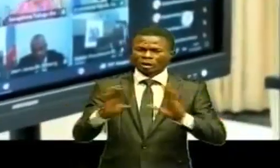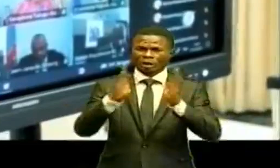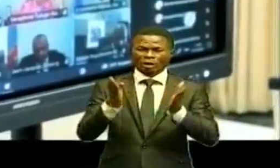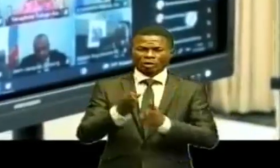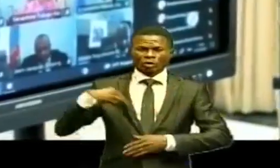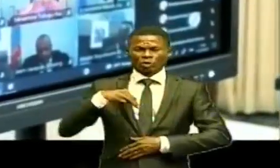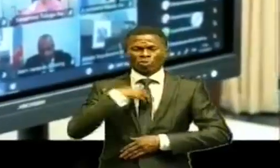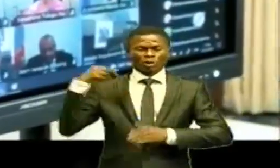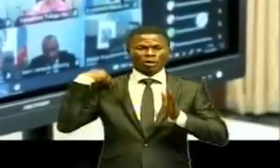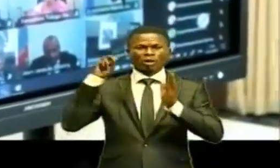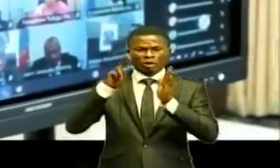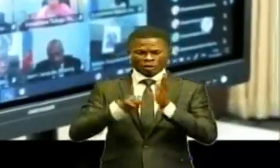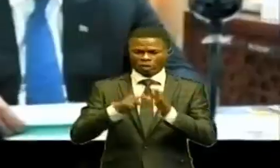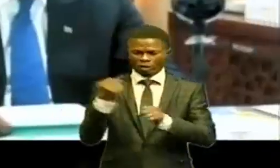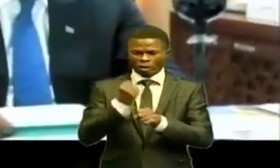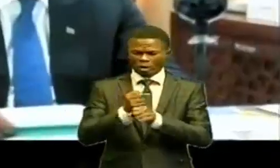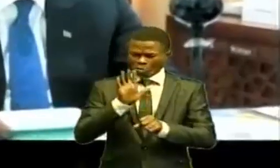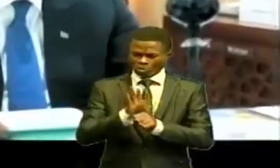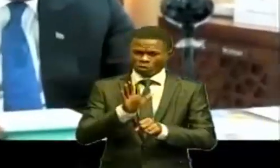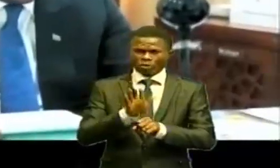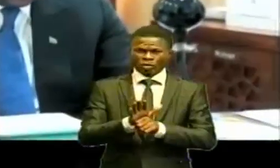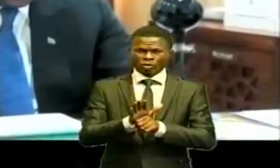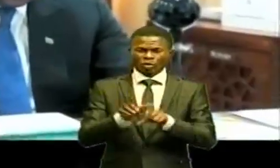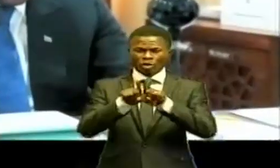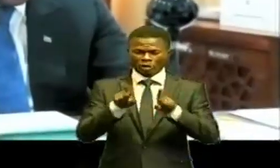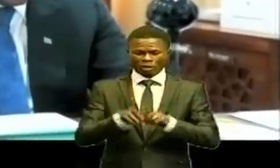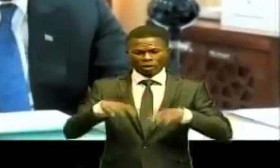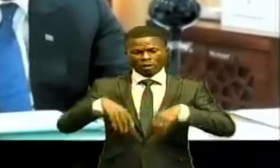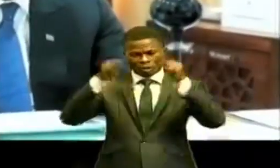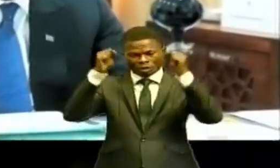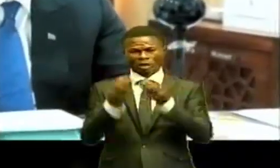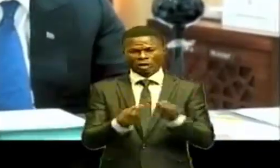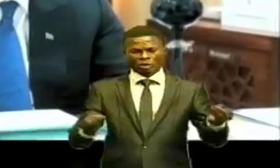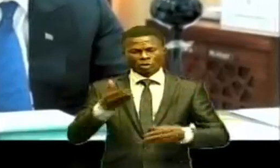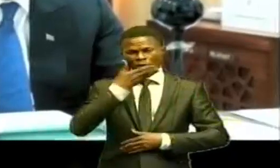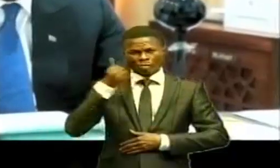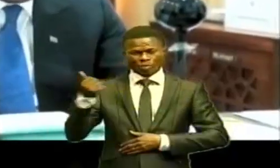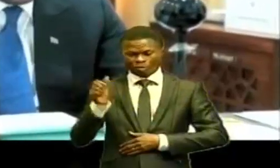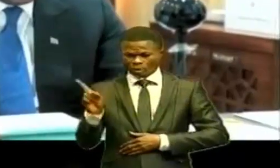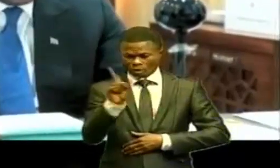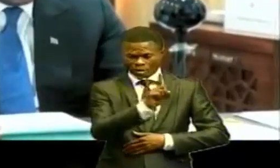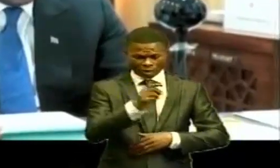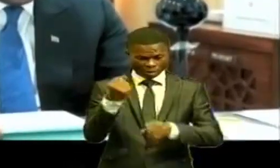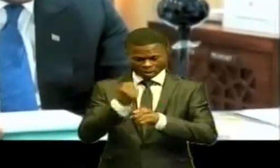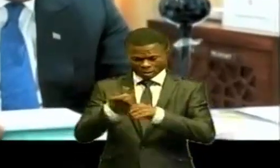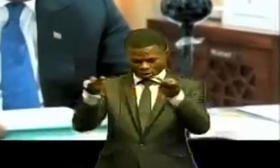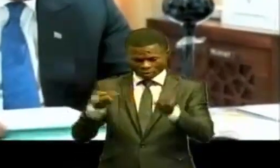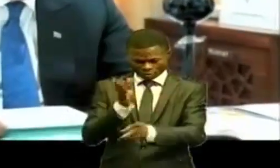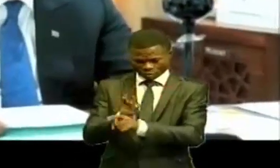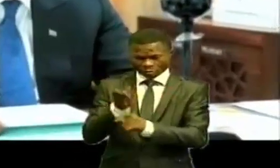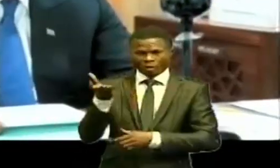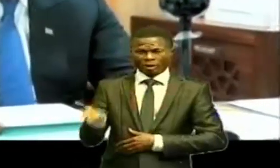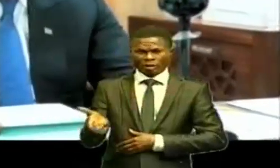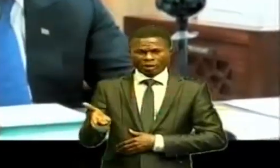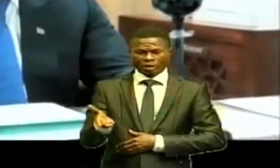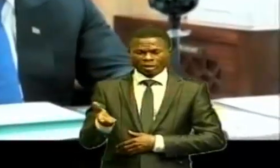du gouvernement à travailler davantage et à obtenir des résultats, chacun dans son domaine respectif.